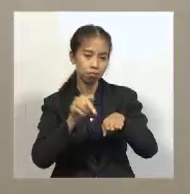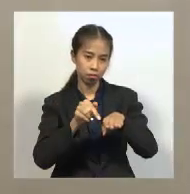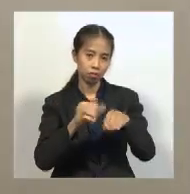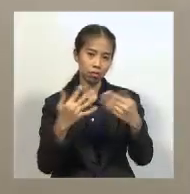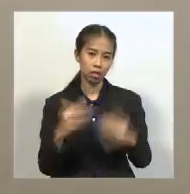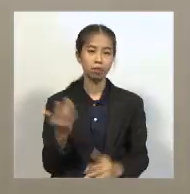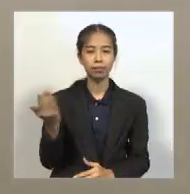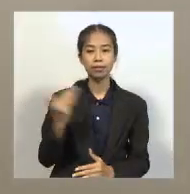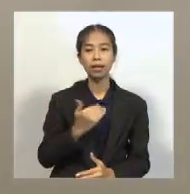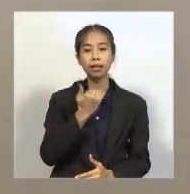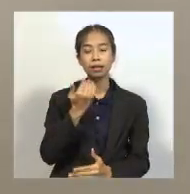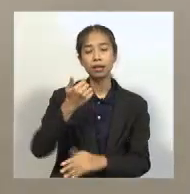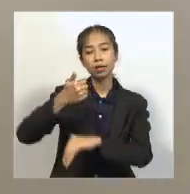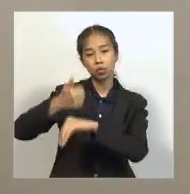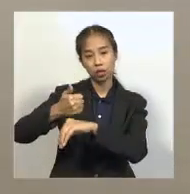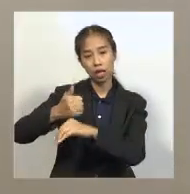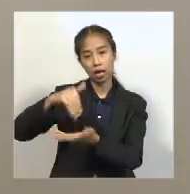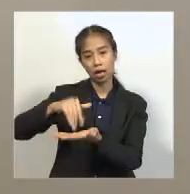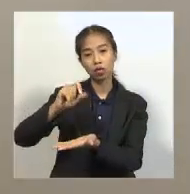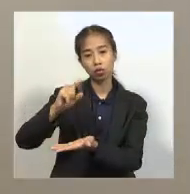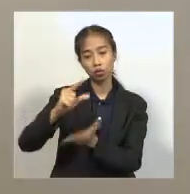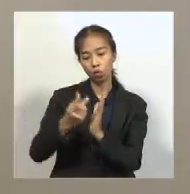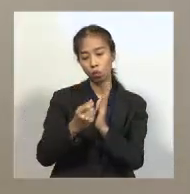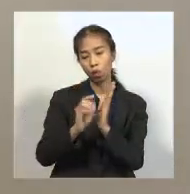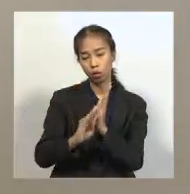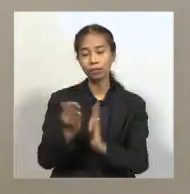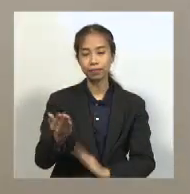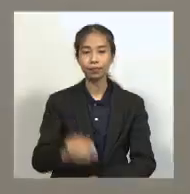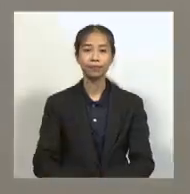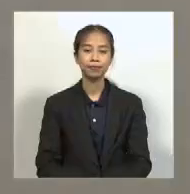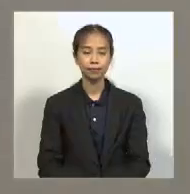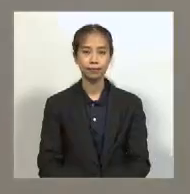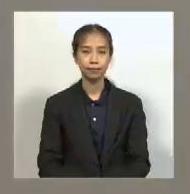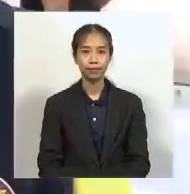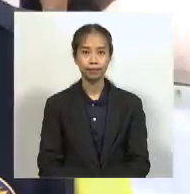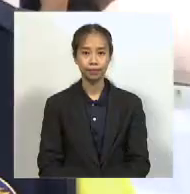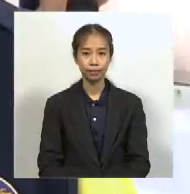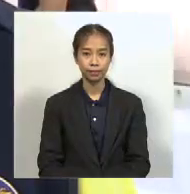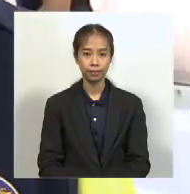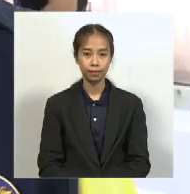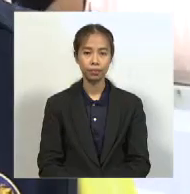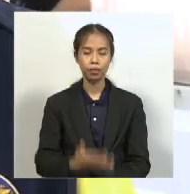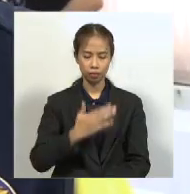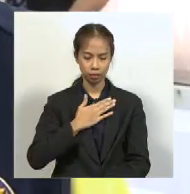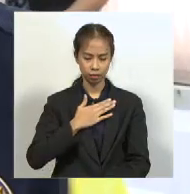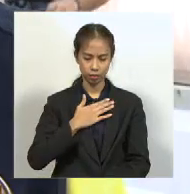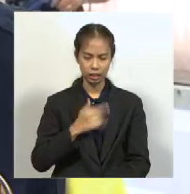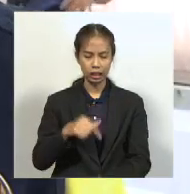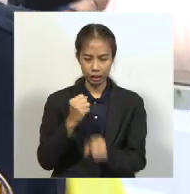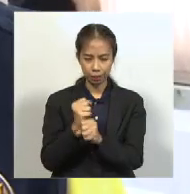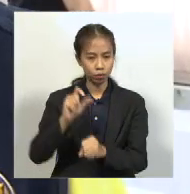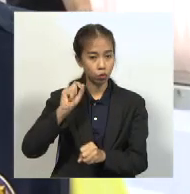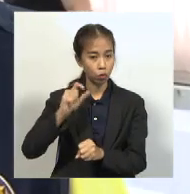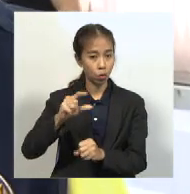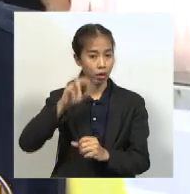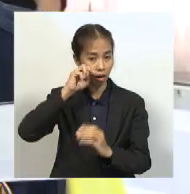การศูนย์ป้องกันและบรรเทาสาธารณภัยเขต3อุบลราชธานีครับ เราก็จะเร่งผลักดันน้ำออกไ